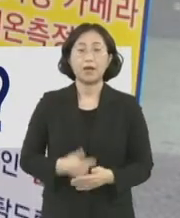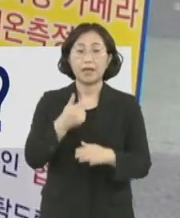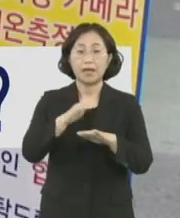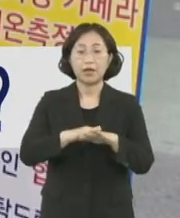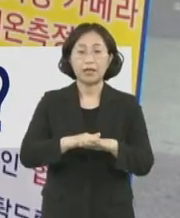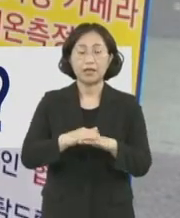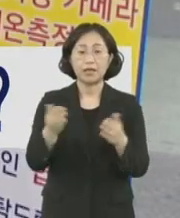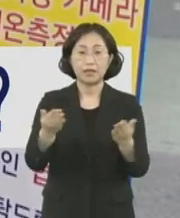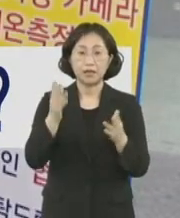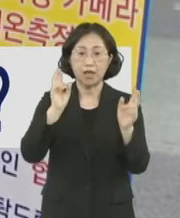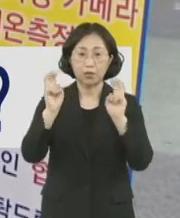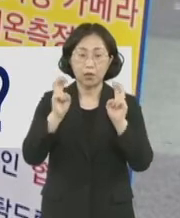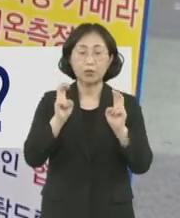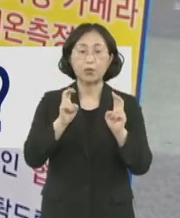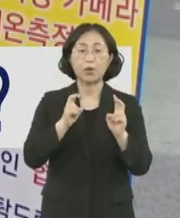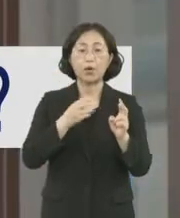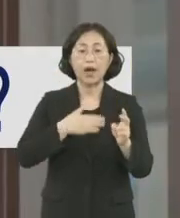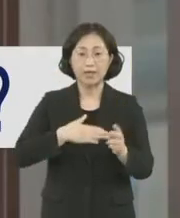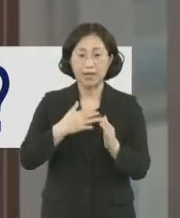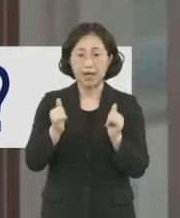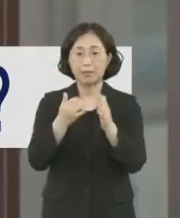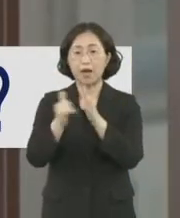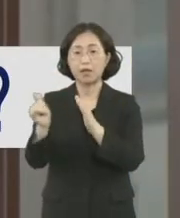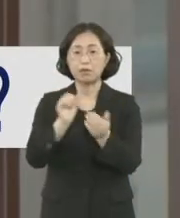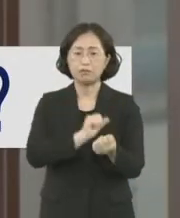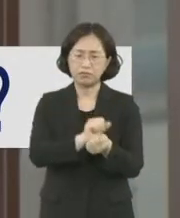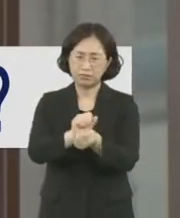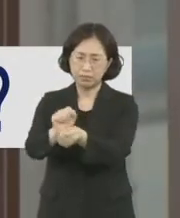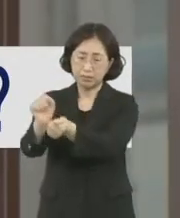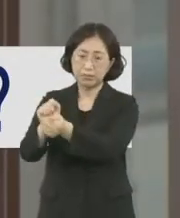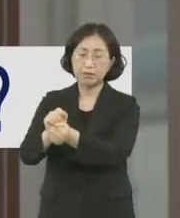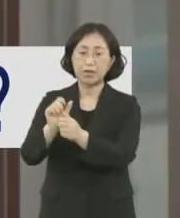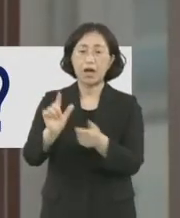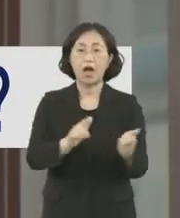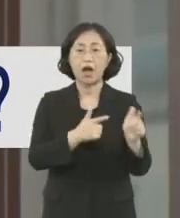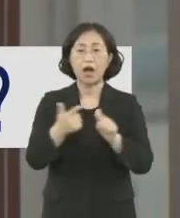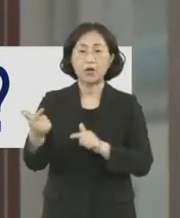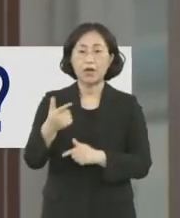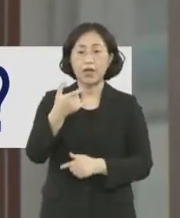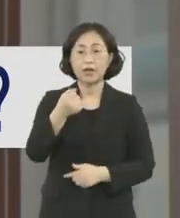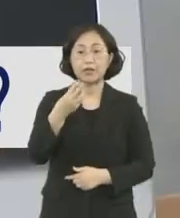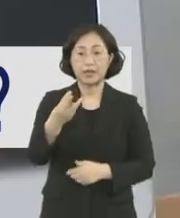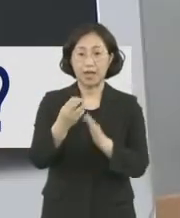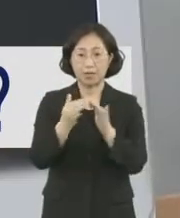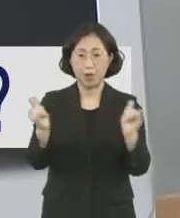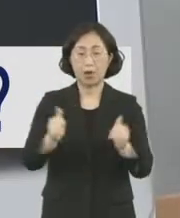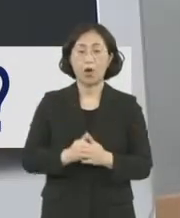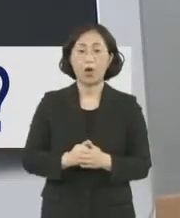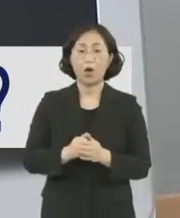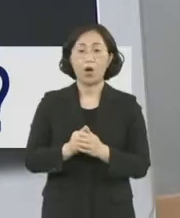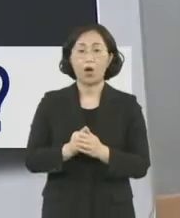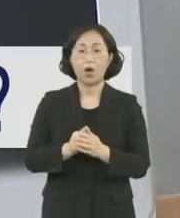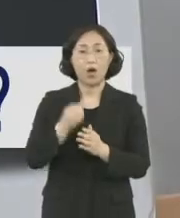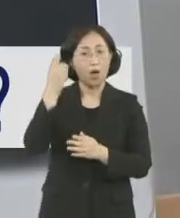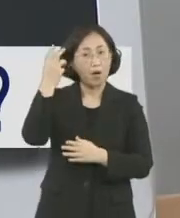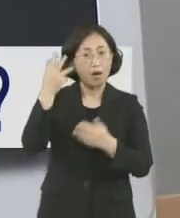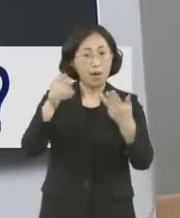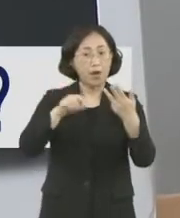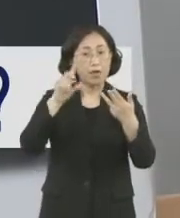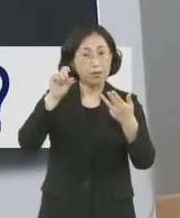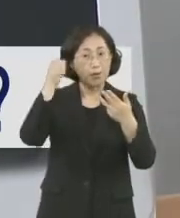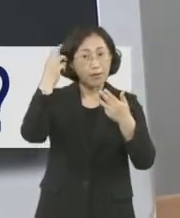대전에서는 직장 동료와 지인 가족 간 확진 자가 폭발하며 하루 사이 63명이 추가 돼 광복절 연휴 여파가